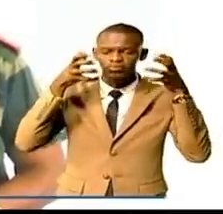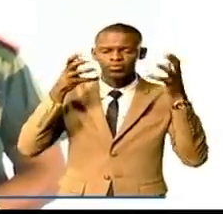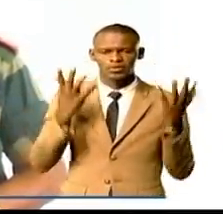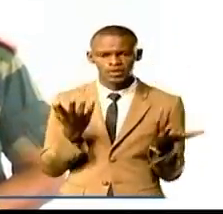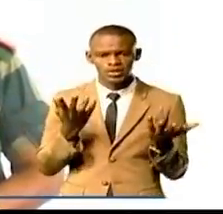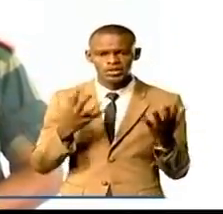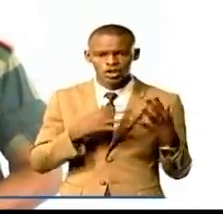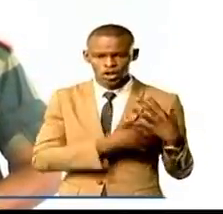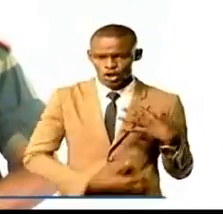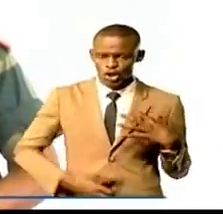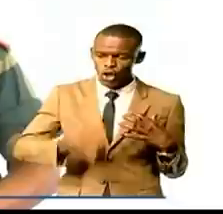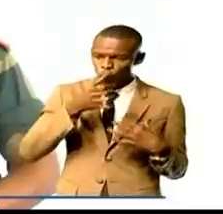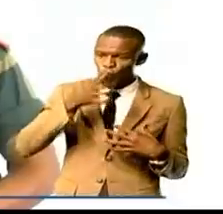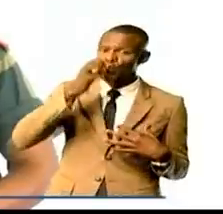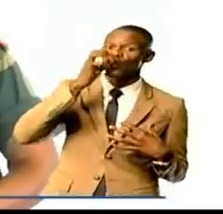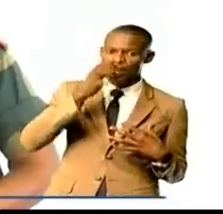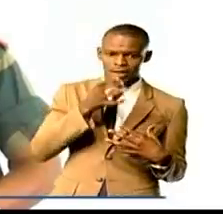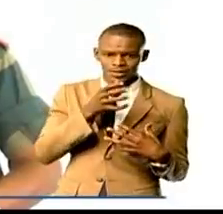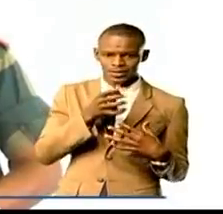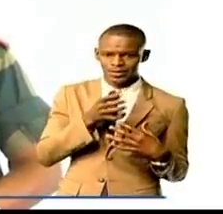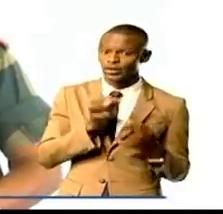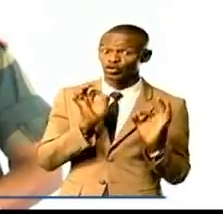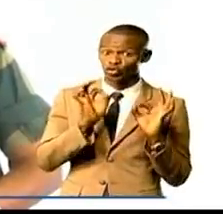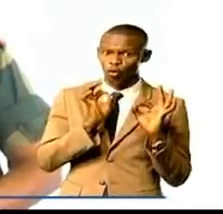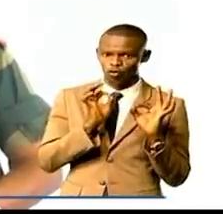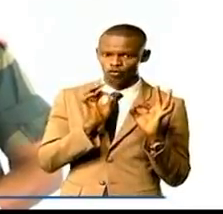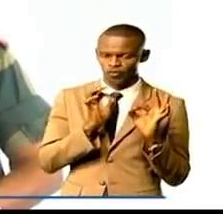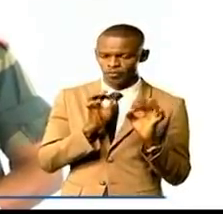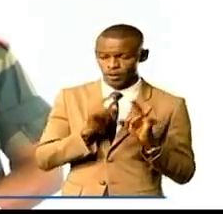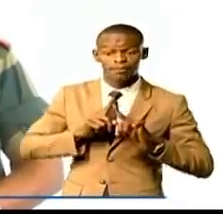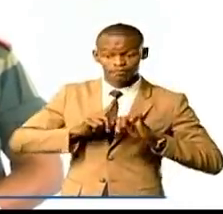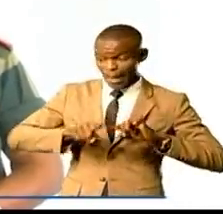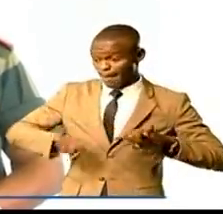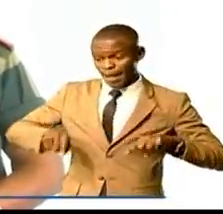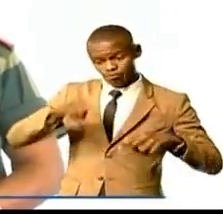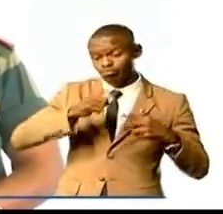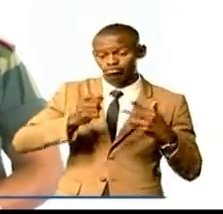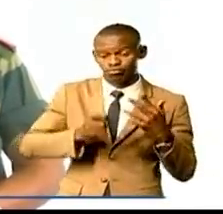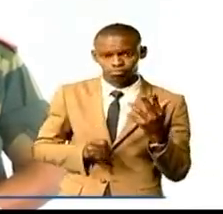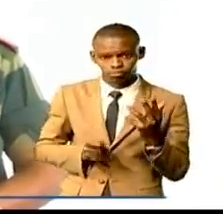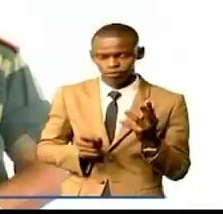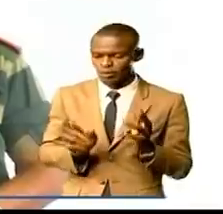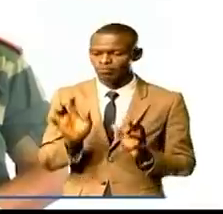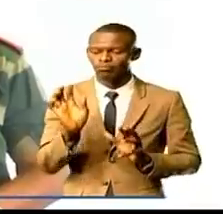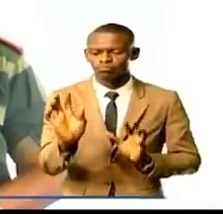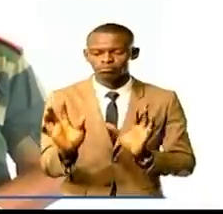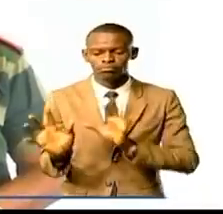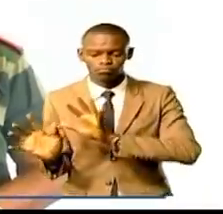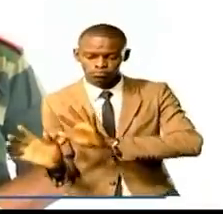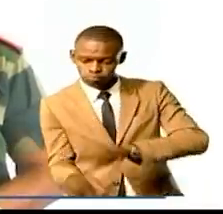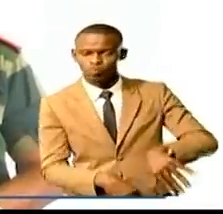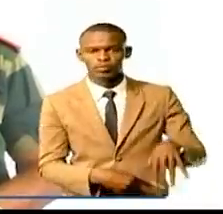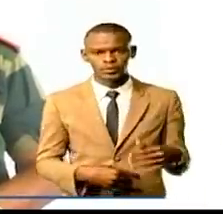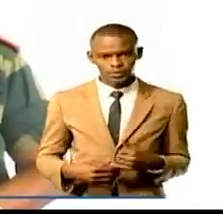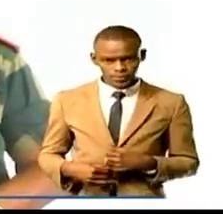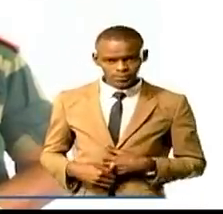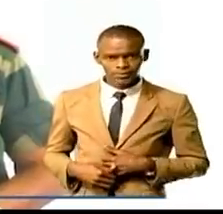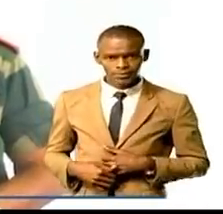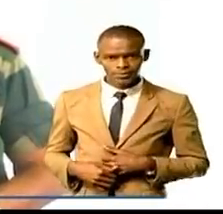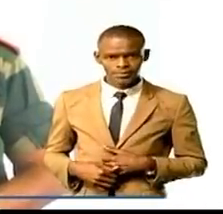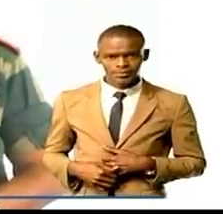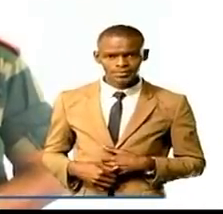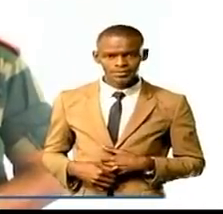gourdes militaires non utilisées ni par les FARDC, ni par les terroristes